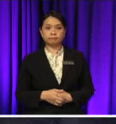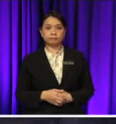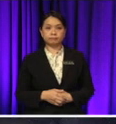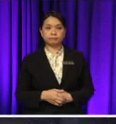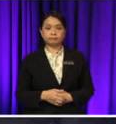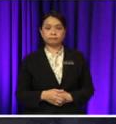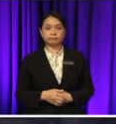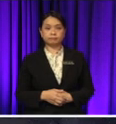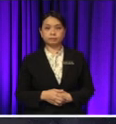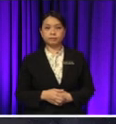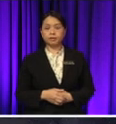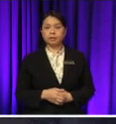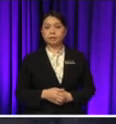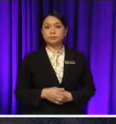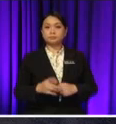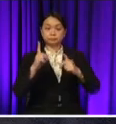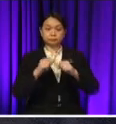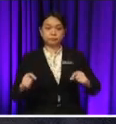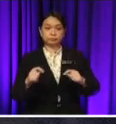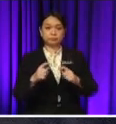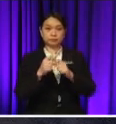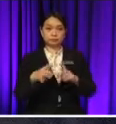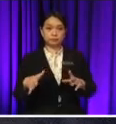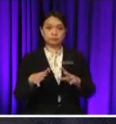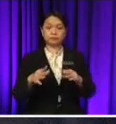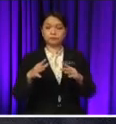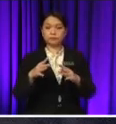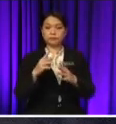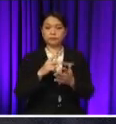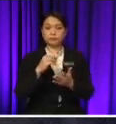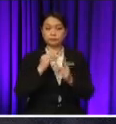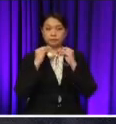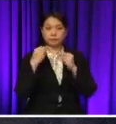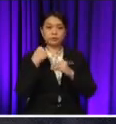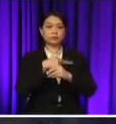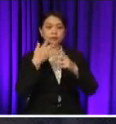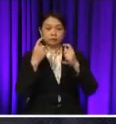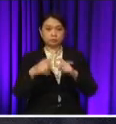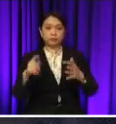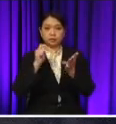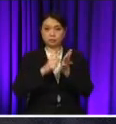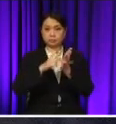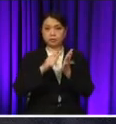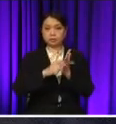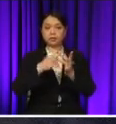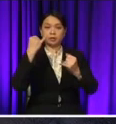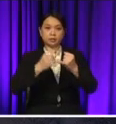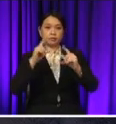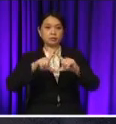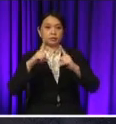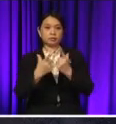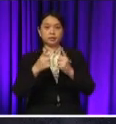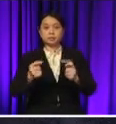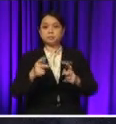tentang topik kita hari ini perikanan untuk perkusian nampaknya Cikgu kita telah tiba di penghujung kelas kita